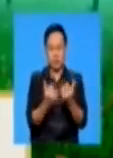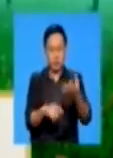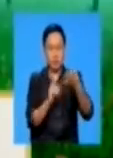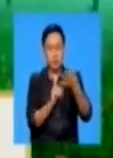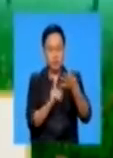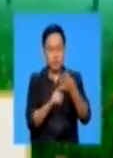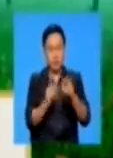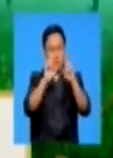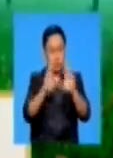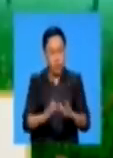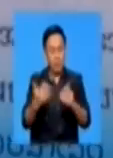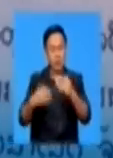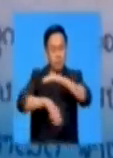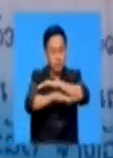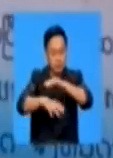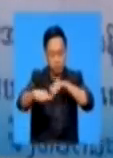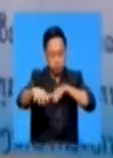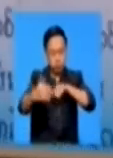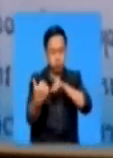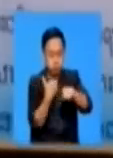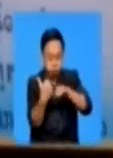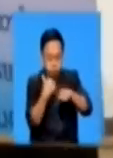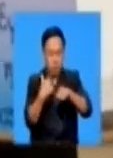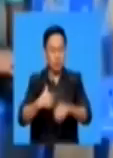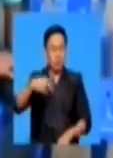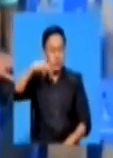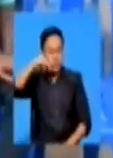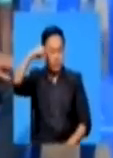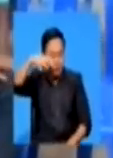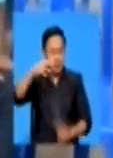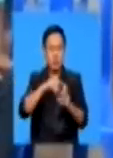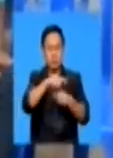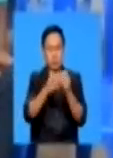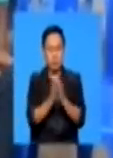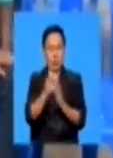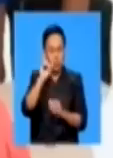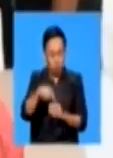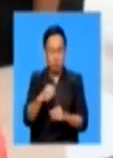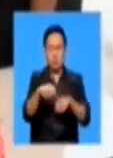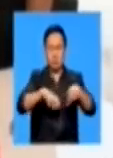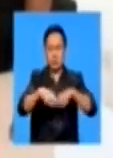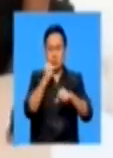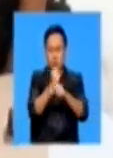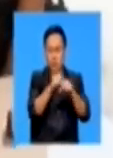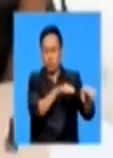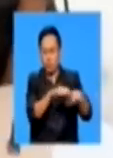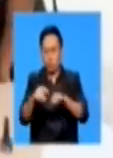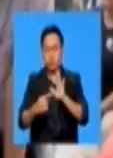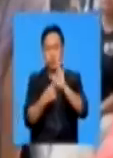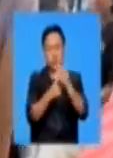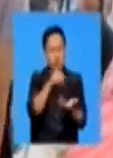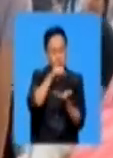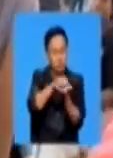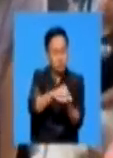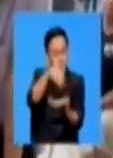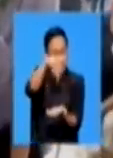นะครับเราก็ต้องเร่งในเรื่องของการให้การบริการมาซอฟต์สวิตนะครับว่าข้อมูลต่างๆจะทำยังไงจะไปที่ไหนบ้างก็